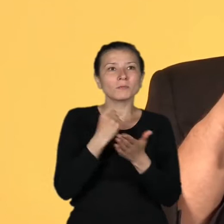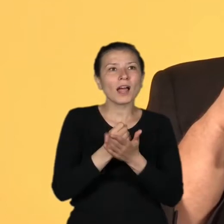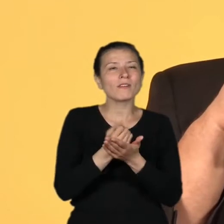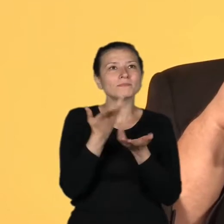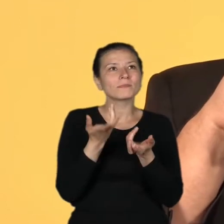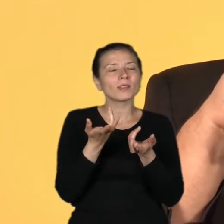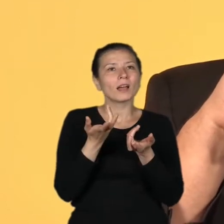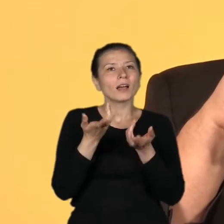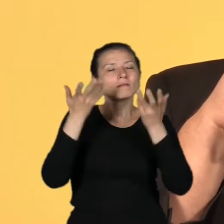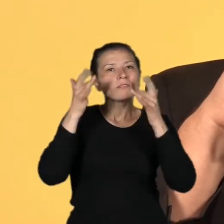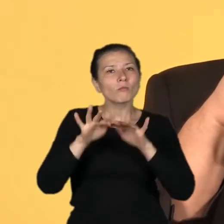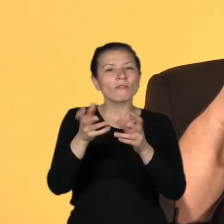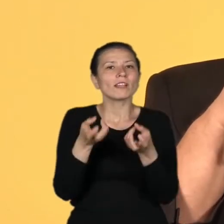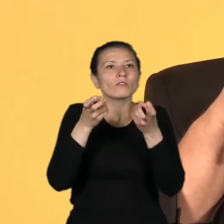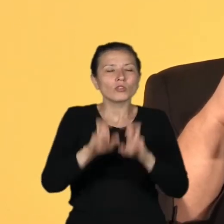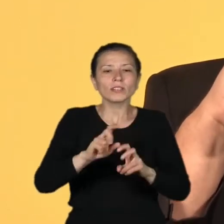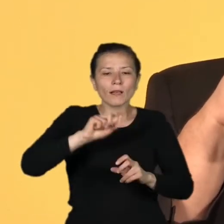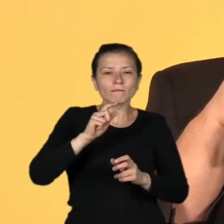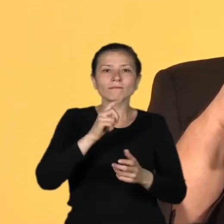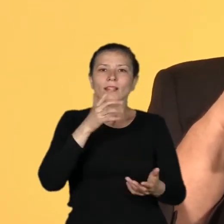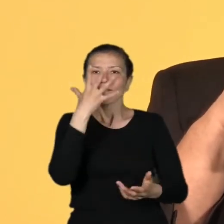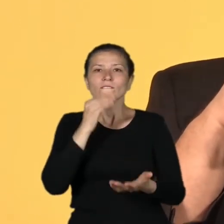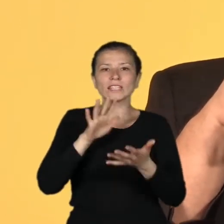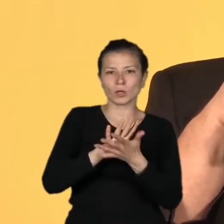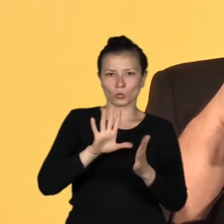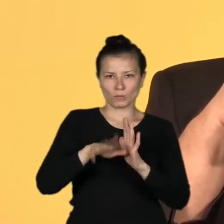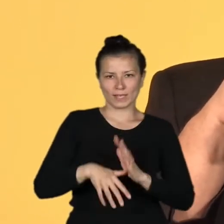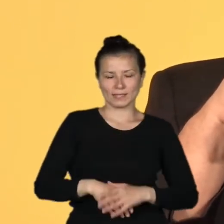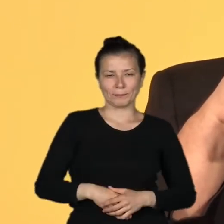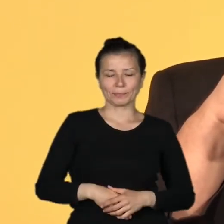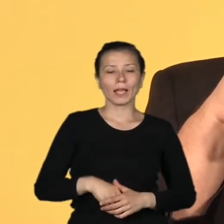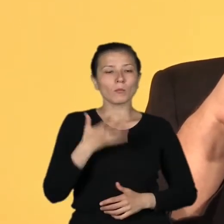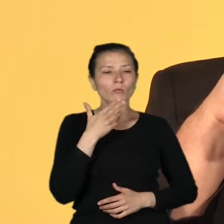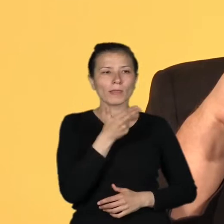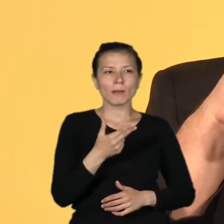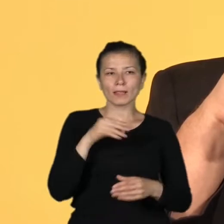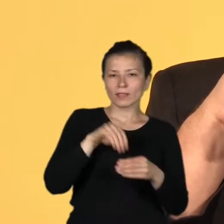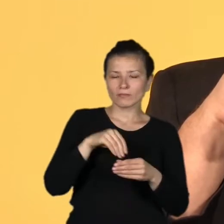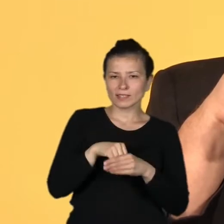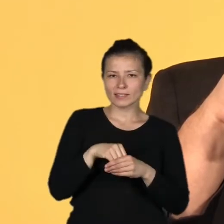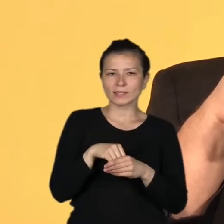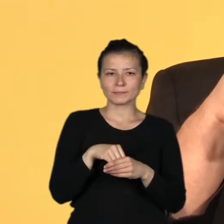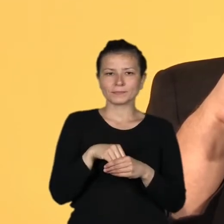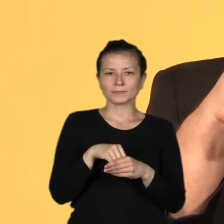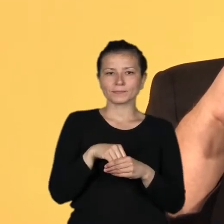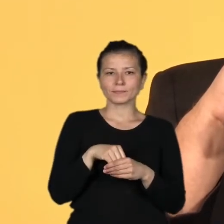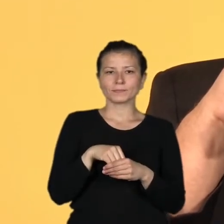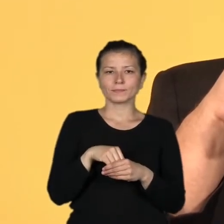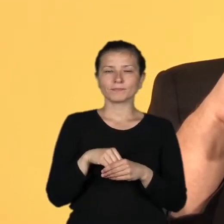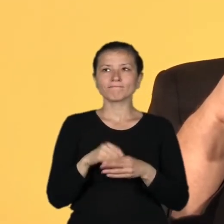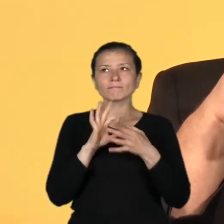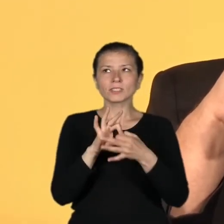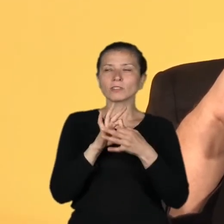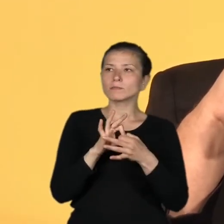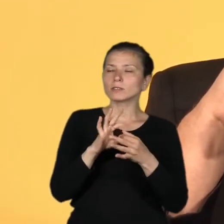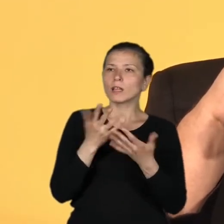też wizerunku. I jeżeli mówimy o inwestycjach takich, można powiedzieć, związanych z